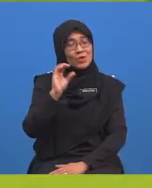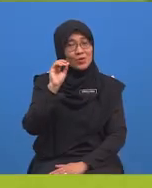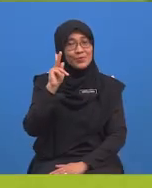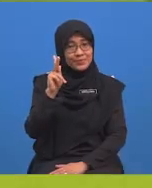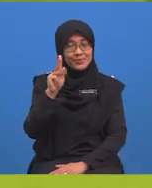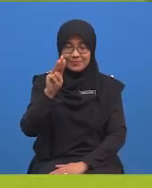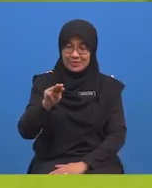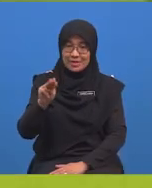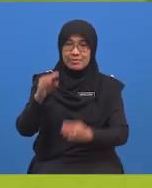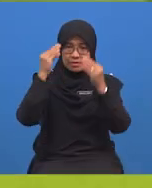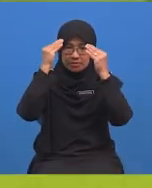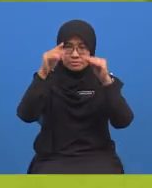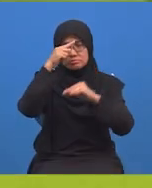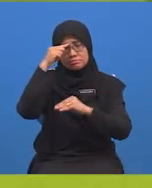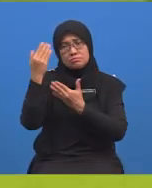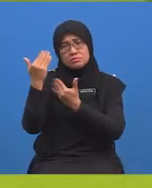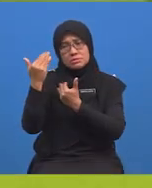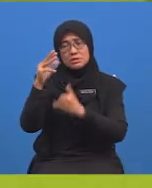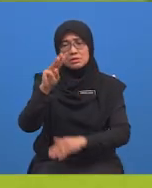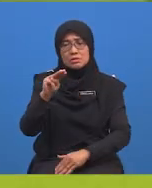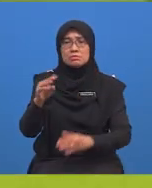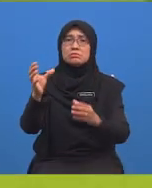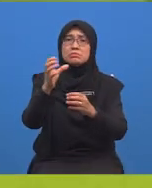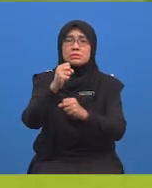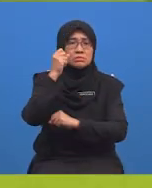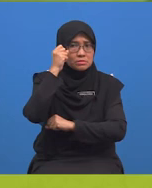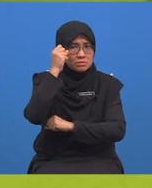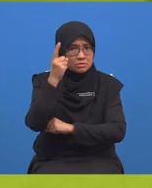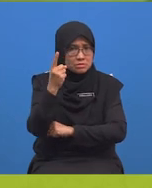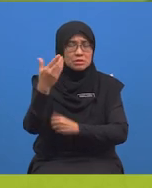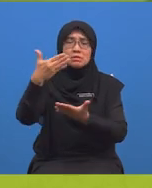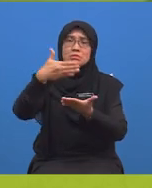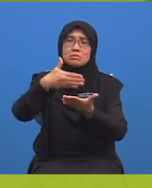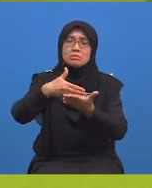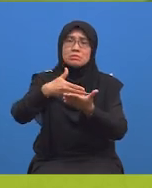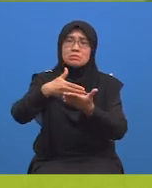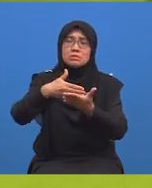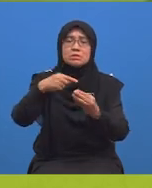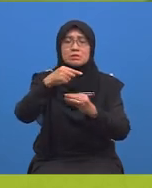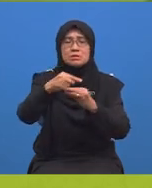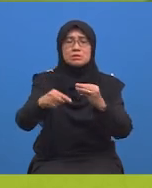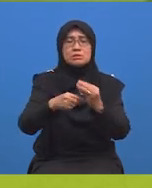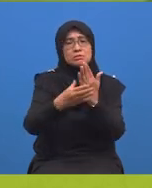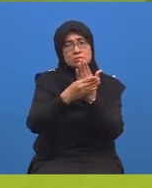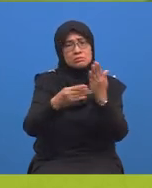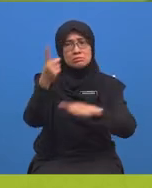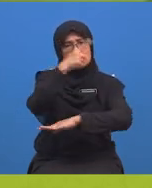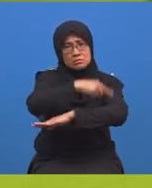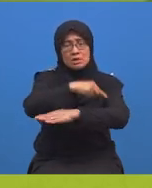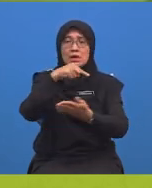Baiklah murid-murid, cikgu harap murid-murid dapat memahami dengan lebih jelas kemahiran pada hari